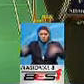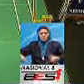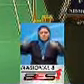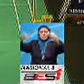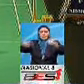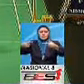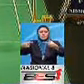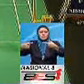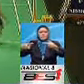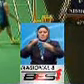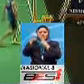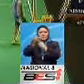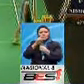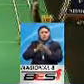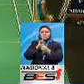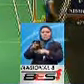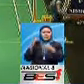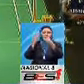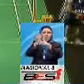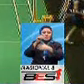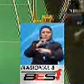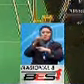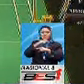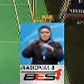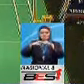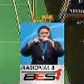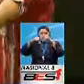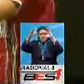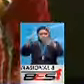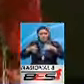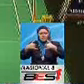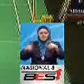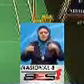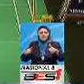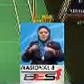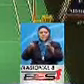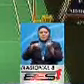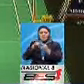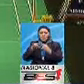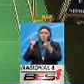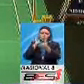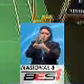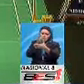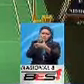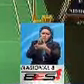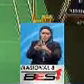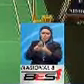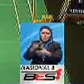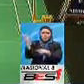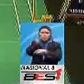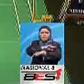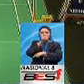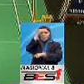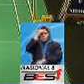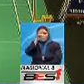perlawanan situasi itu jelas mengganggu Rentak permainan Chong apabila sering kali Dias hebat Tomy Sugiarto Chong